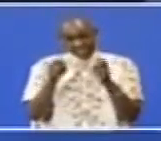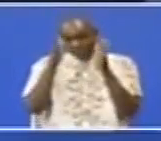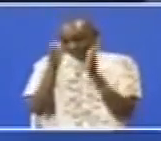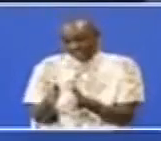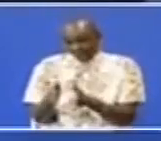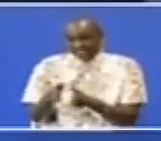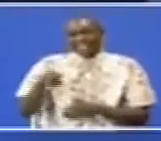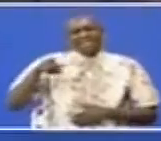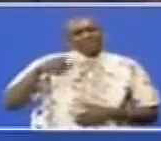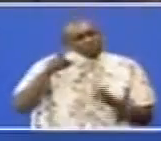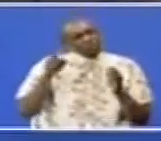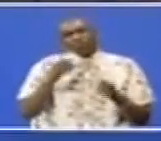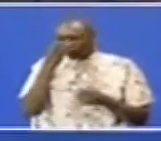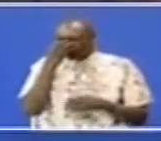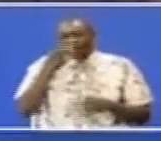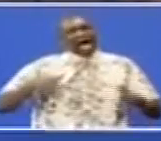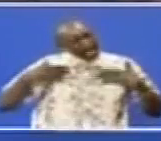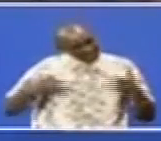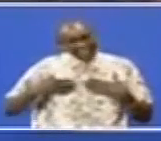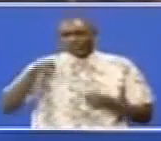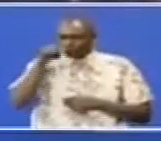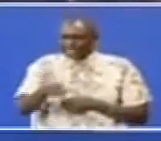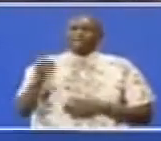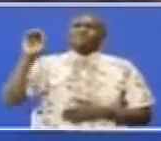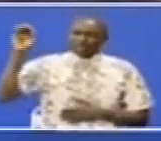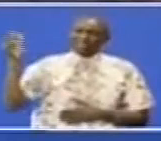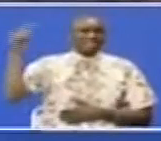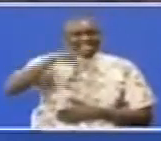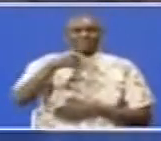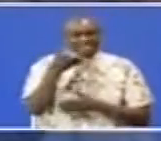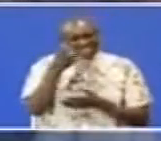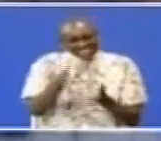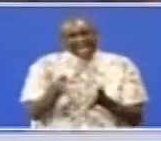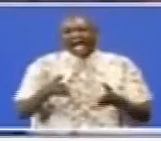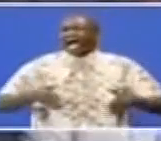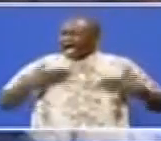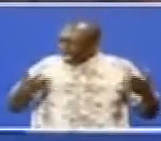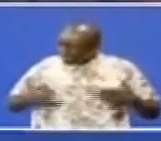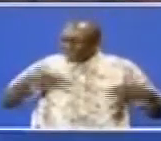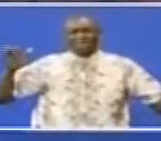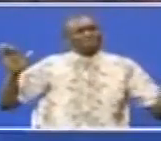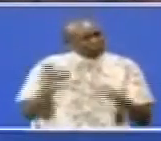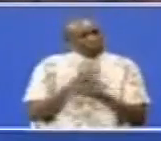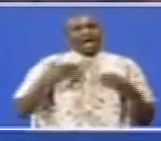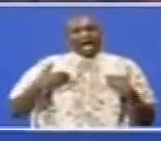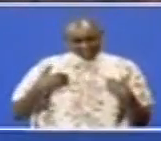Ruto alichangamkia uamuzi huo. Asubuhi ya leo nimekuja hapa nikiwa na furaha kubwa kwa